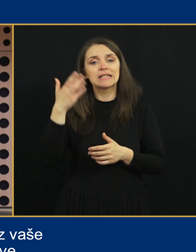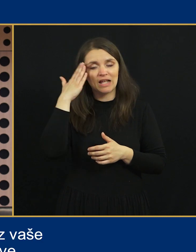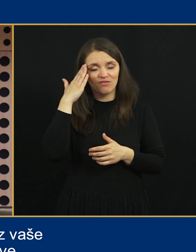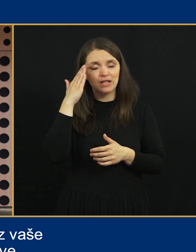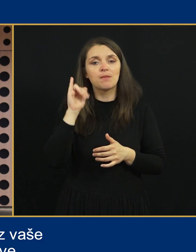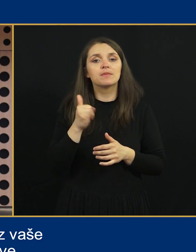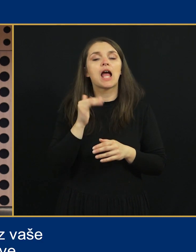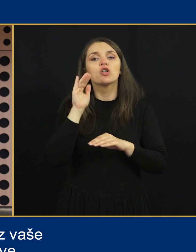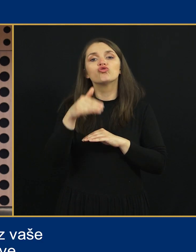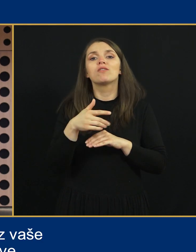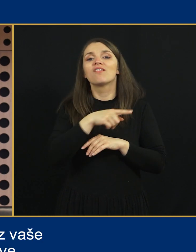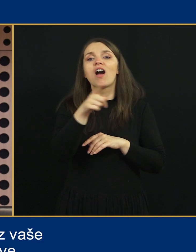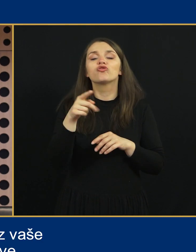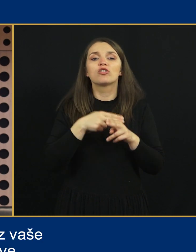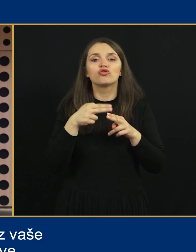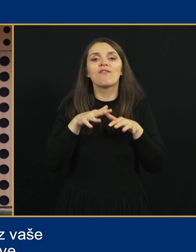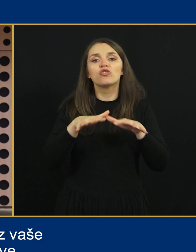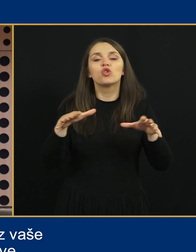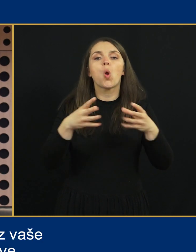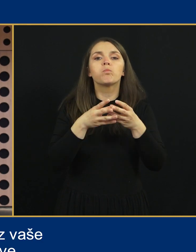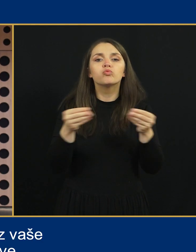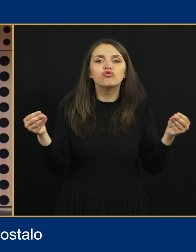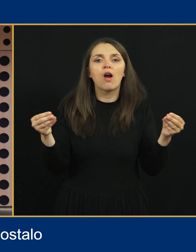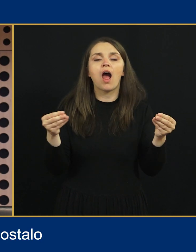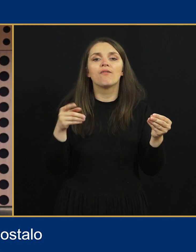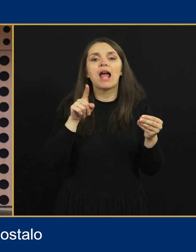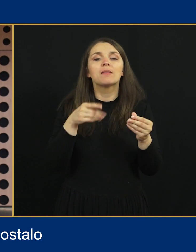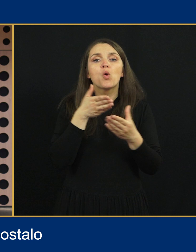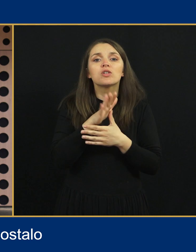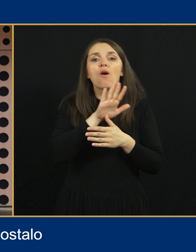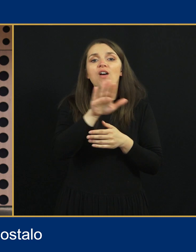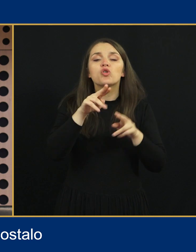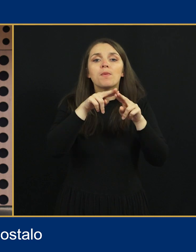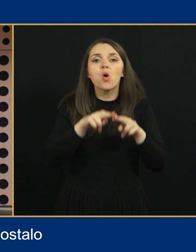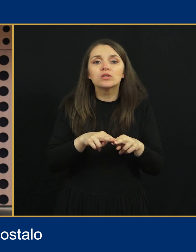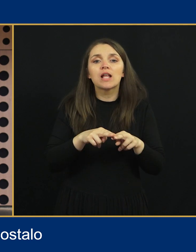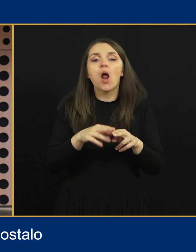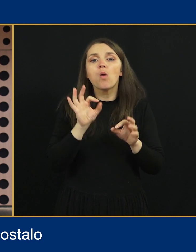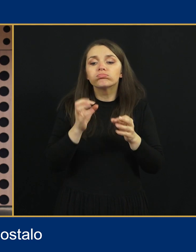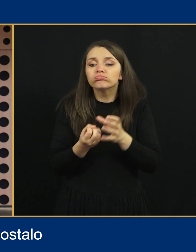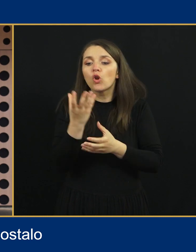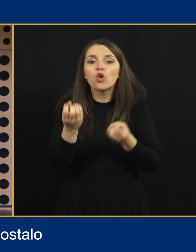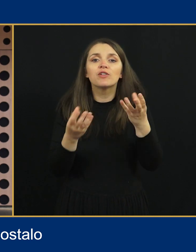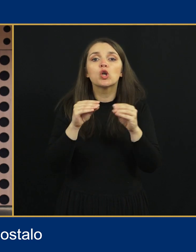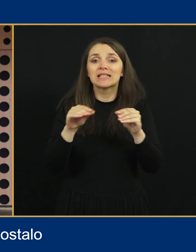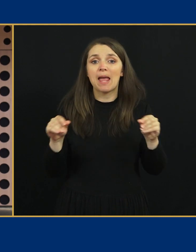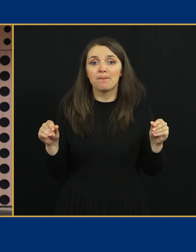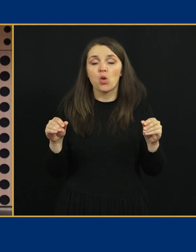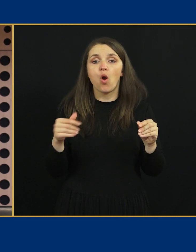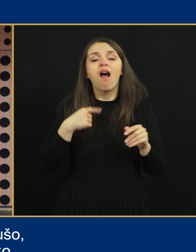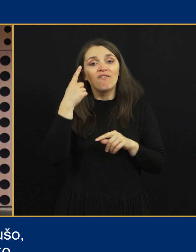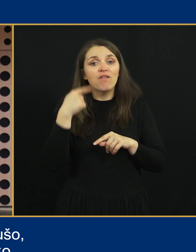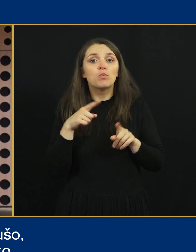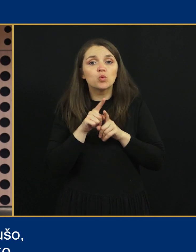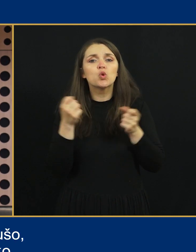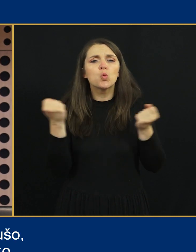Zavedam se, da se čez vaše države širijo puščave in posegajo v vašo preostalo rodovitno zemljo. Vem